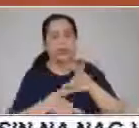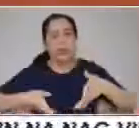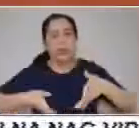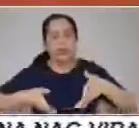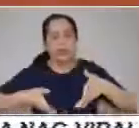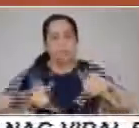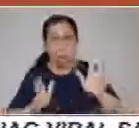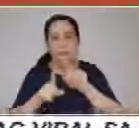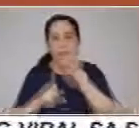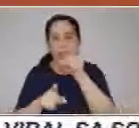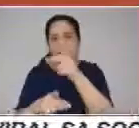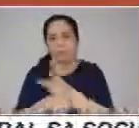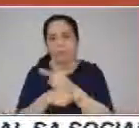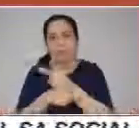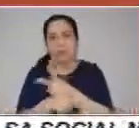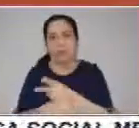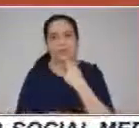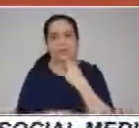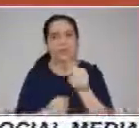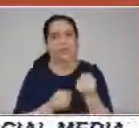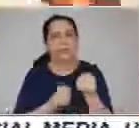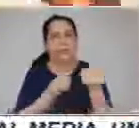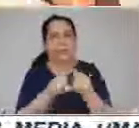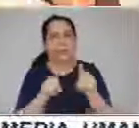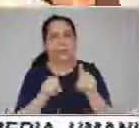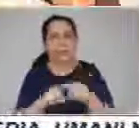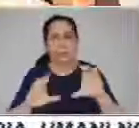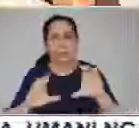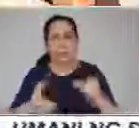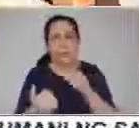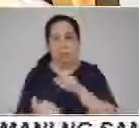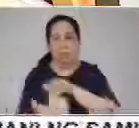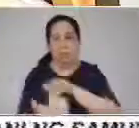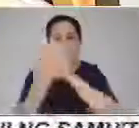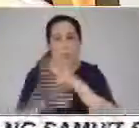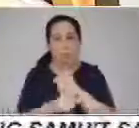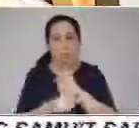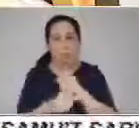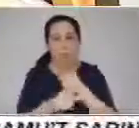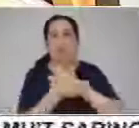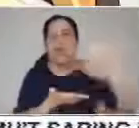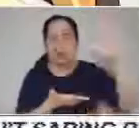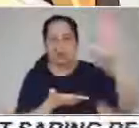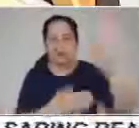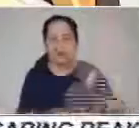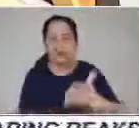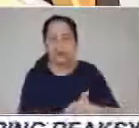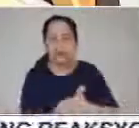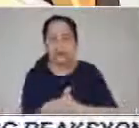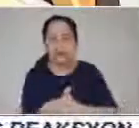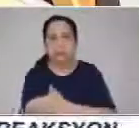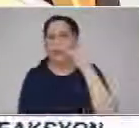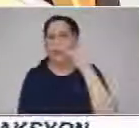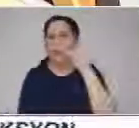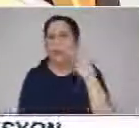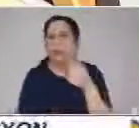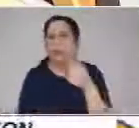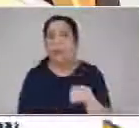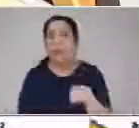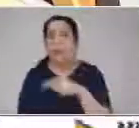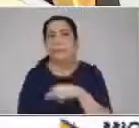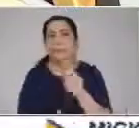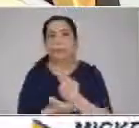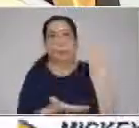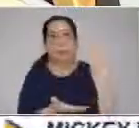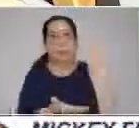subdivision lang namin, nagiinuman niya Pero yung iba naman tinatanong, ilang taong ka? May mga ganyan naman, mga strict na mga ilang guards? Meron